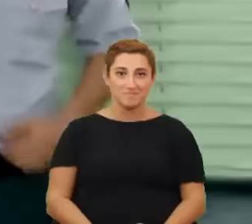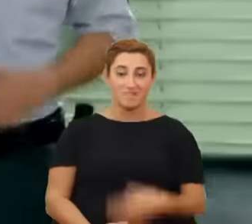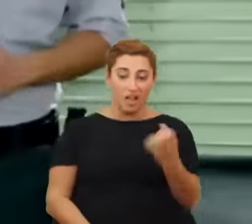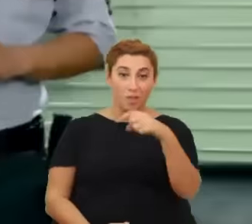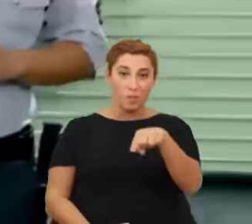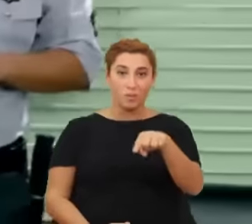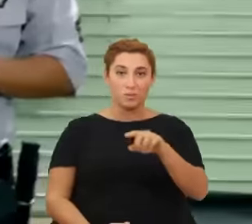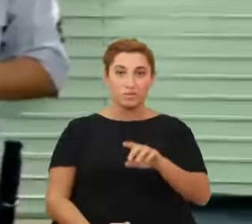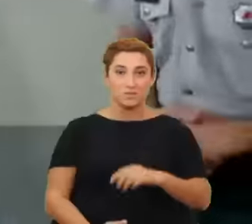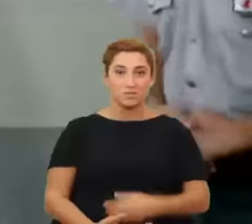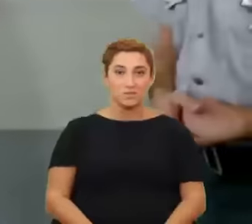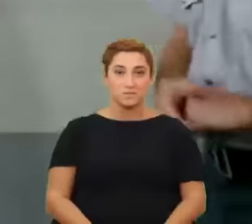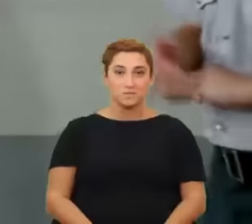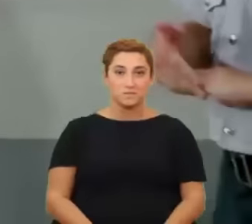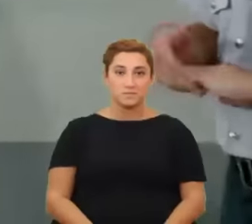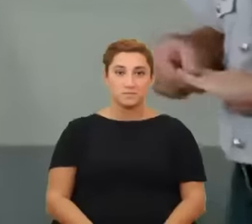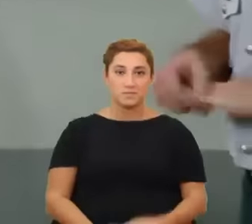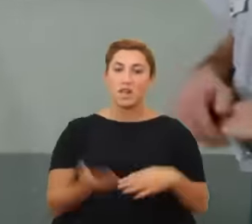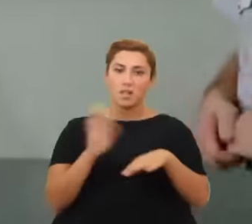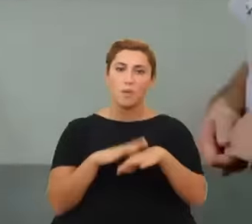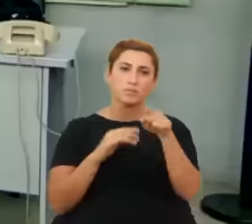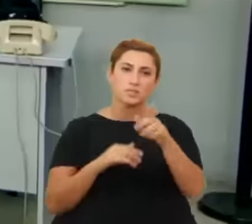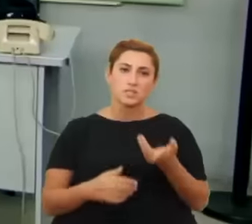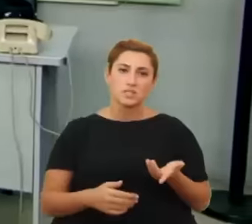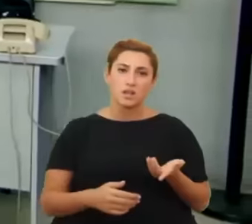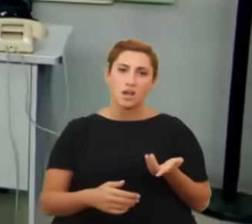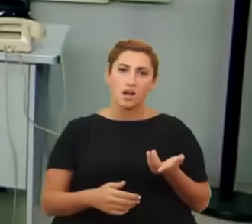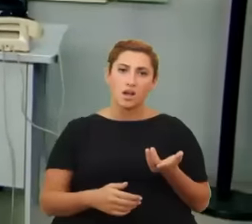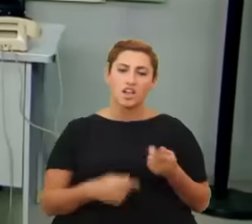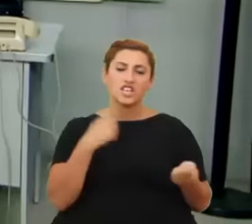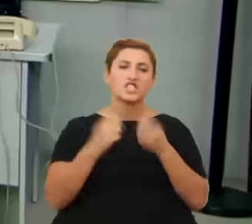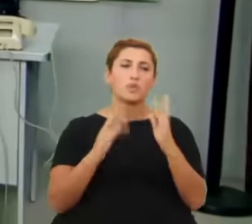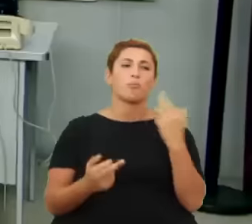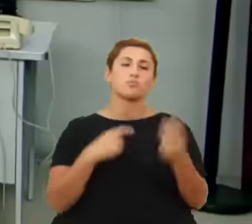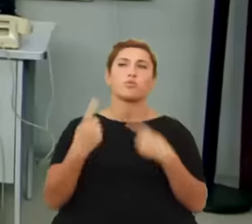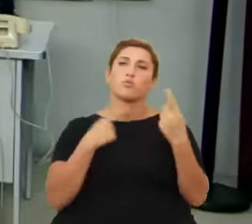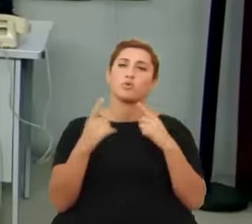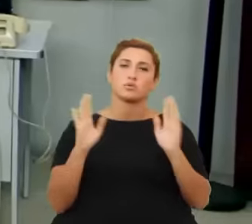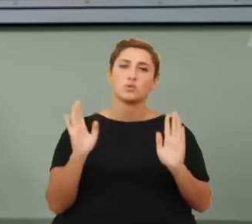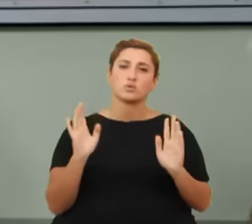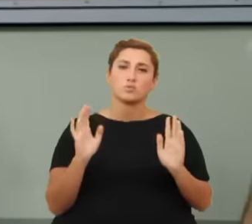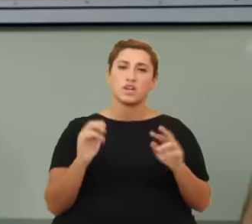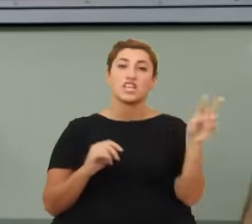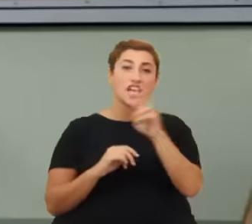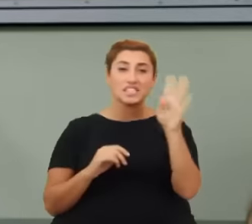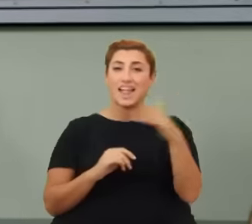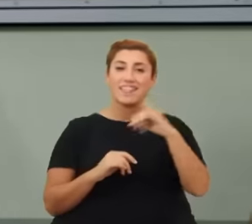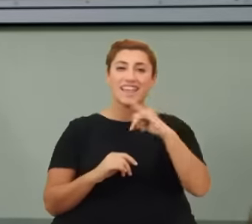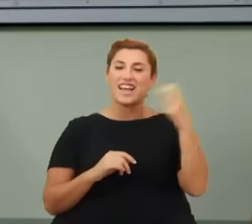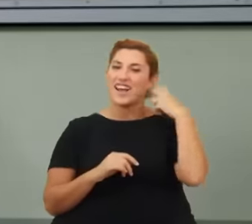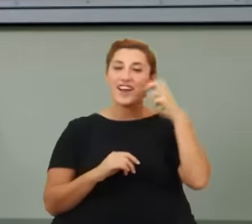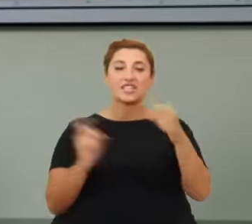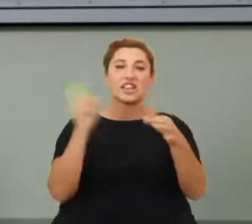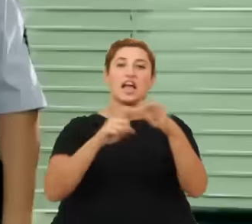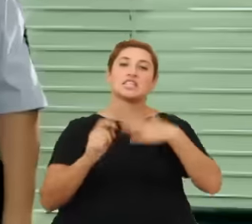Alın yerden. Yusuf düşen şapkayı masaya geri bıraktı. Ne yapıyorsun siz ya? İşiniz gücünüz. Rif rif rif. İkinizin de en yakın kreşe